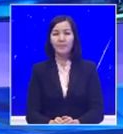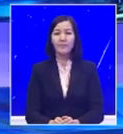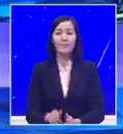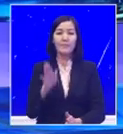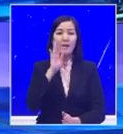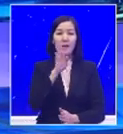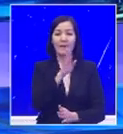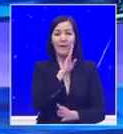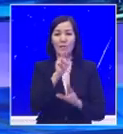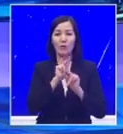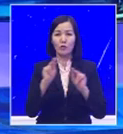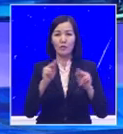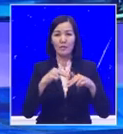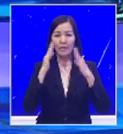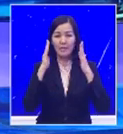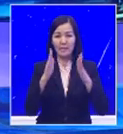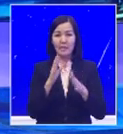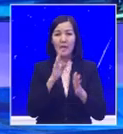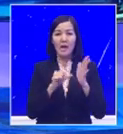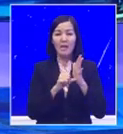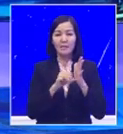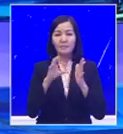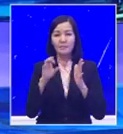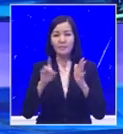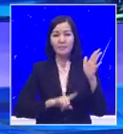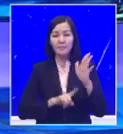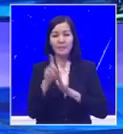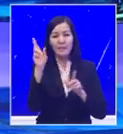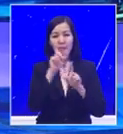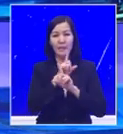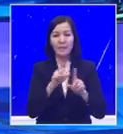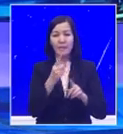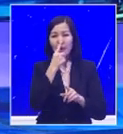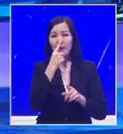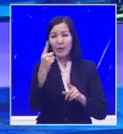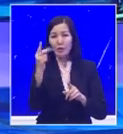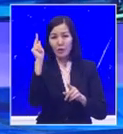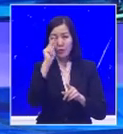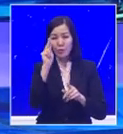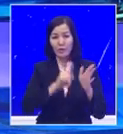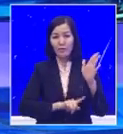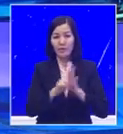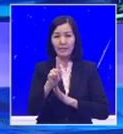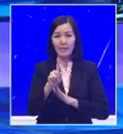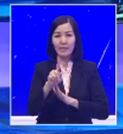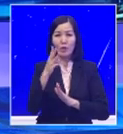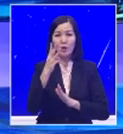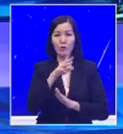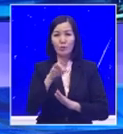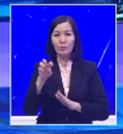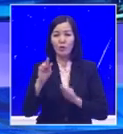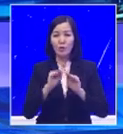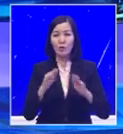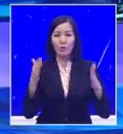Ата-аналар мен ұстаздар назарына 6 сәуірден бастап мектеп оқушылары қашықтықтан оқытыла бастайды. Еліміз бойынша 3 миллионнан аса